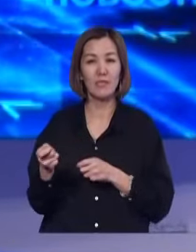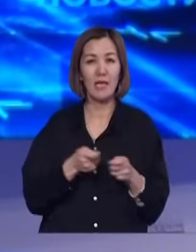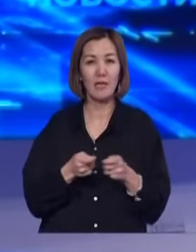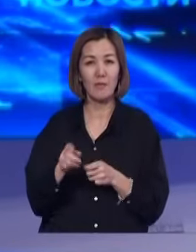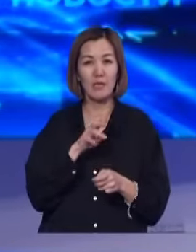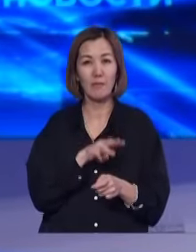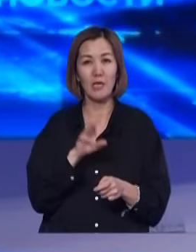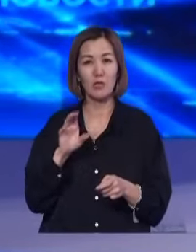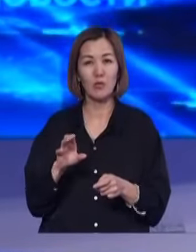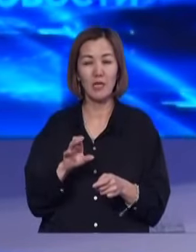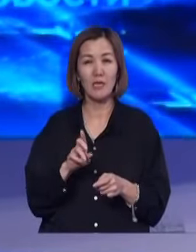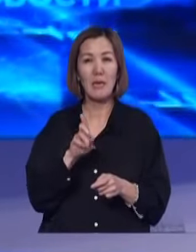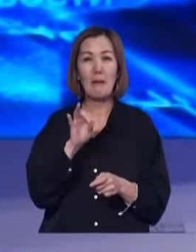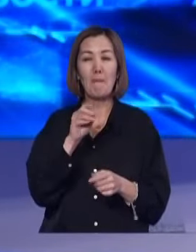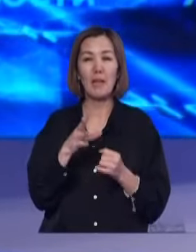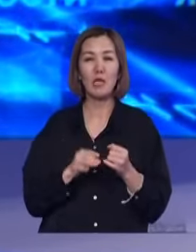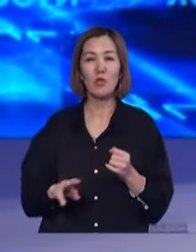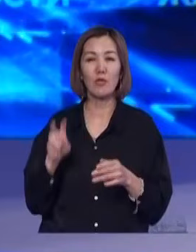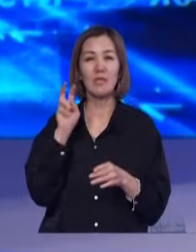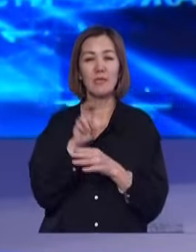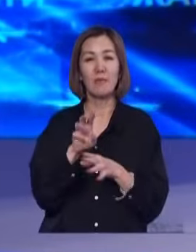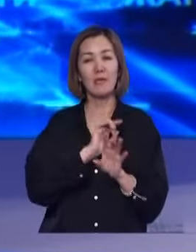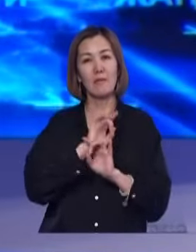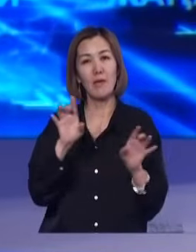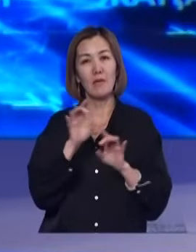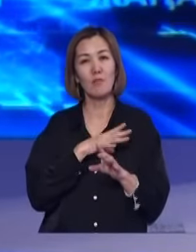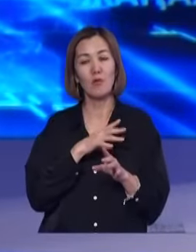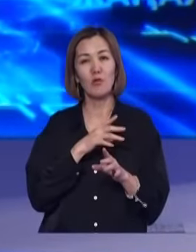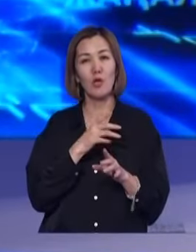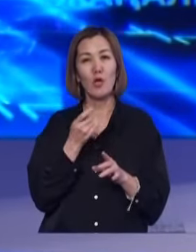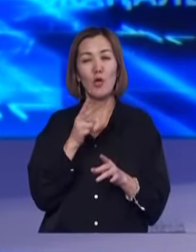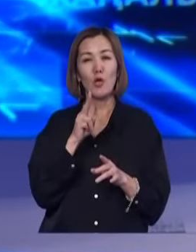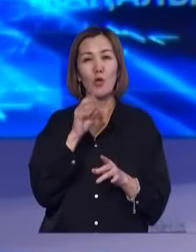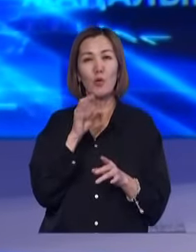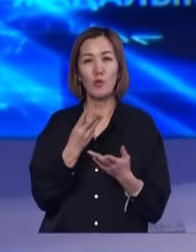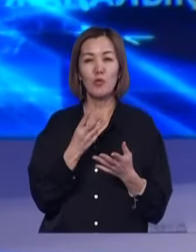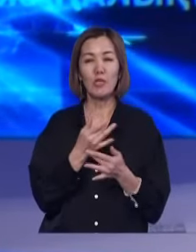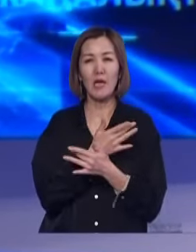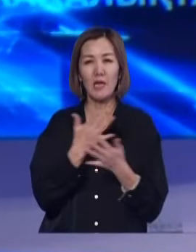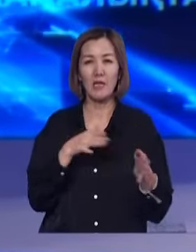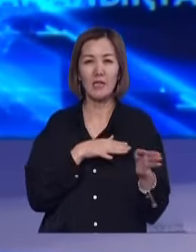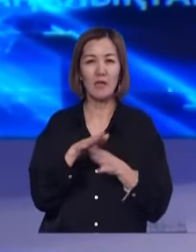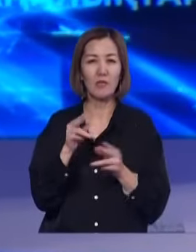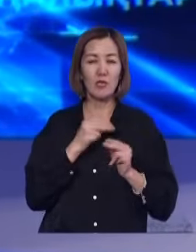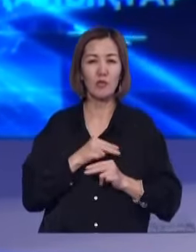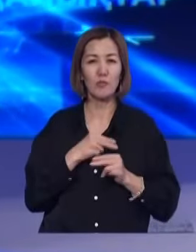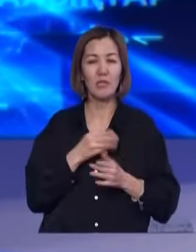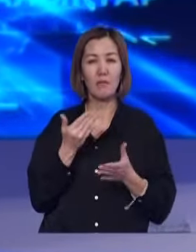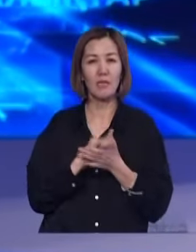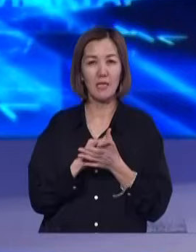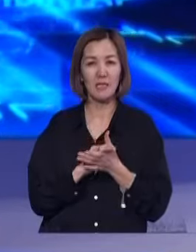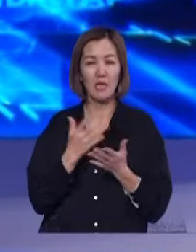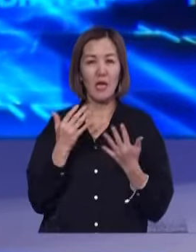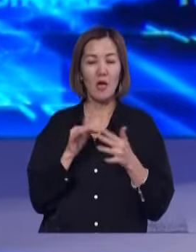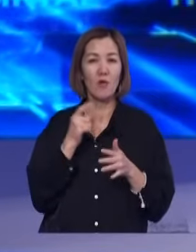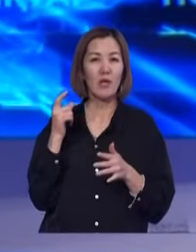Марат Султанғазиевтің Балқаш ауданына сапарында мәлім болды. Ол Күрішті аймақта атқарылып жатқан түрлі сала жұмыстарымен танысты, әрі шаруа